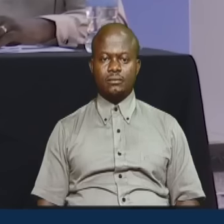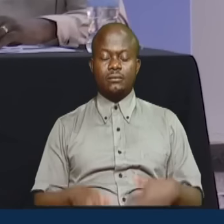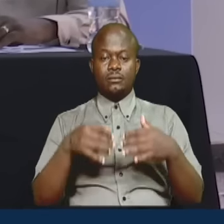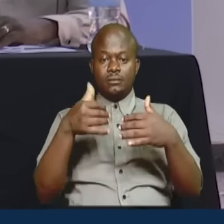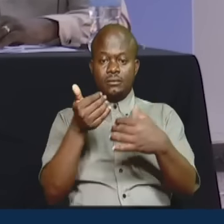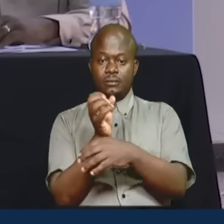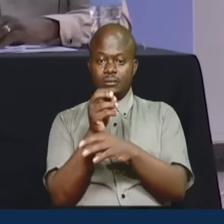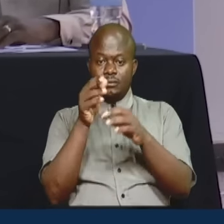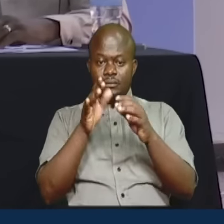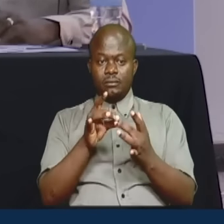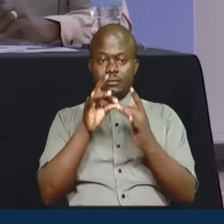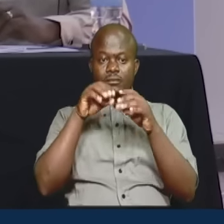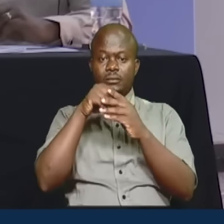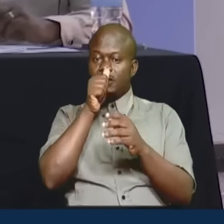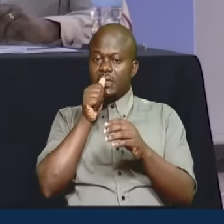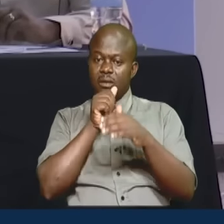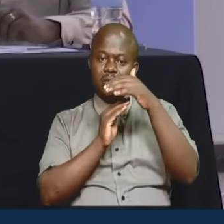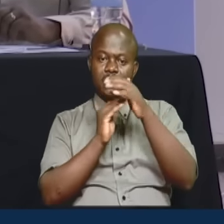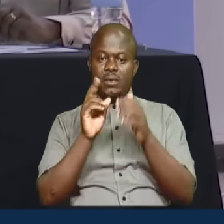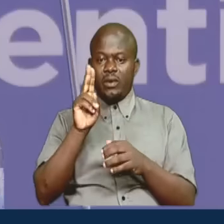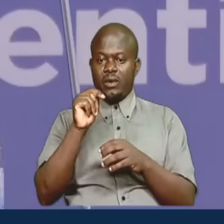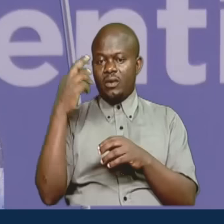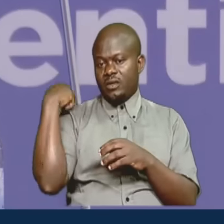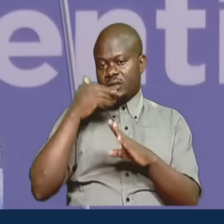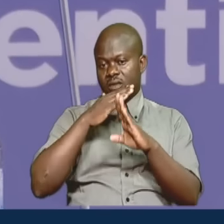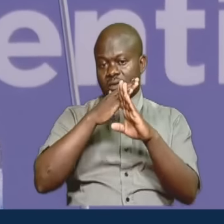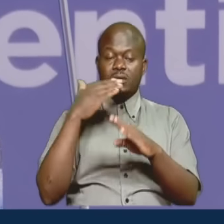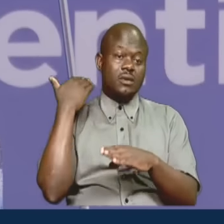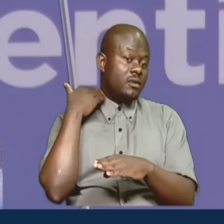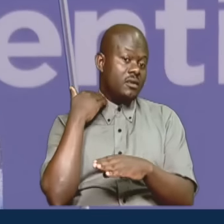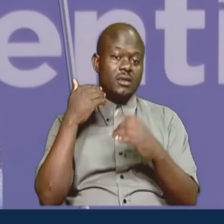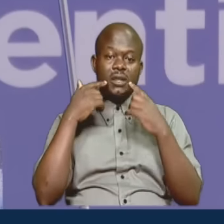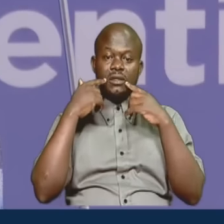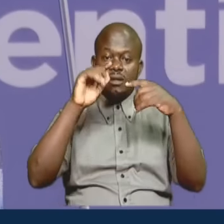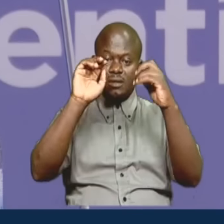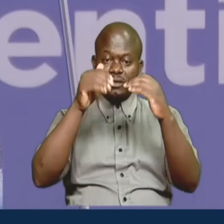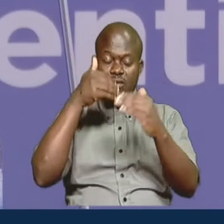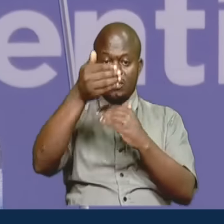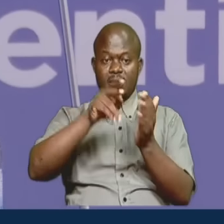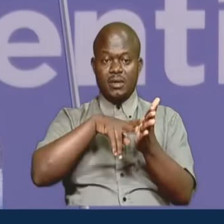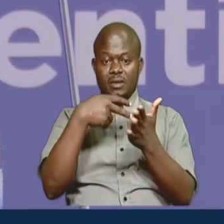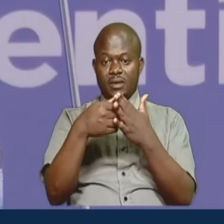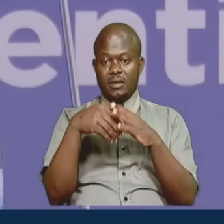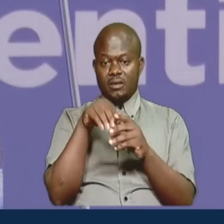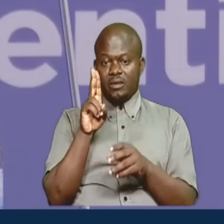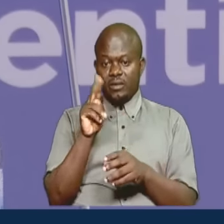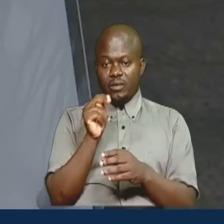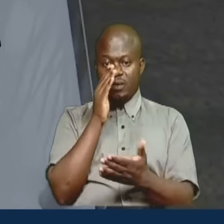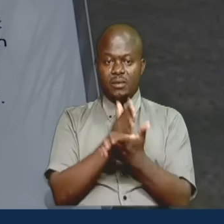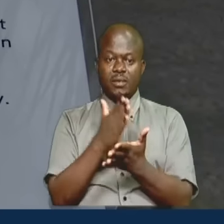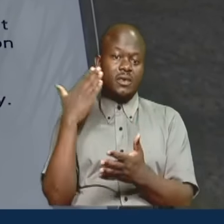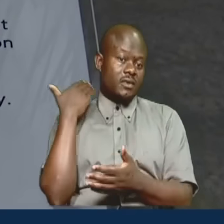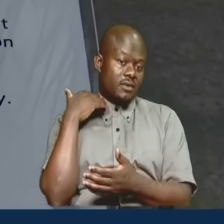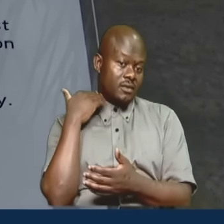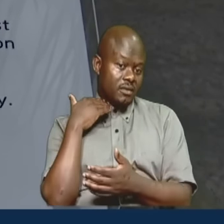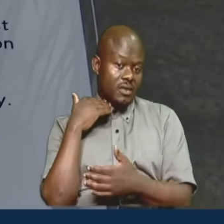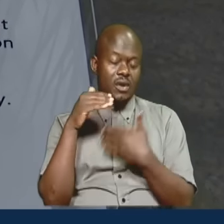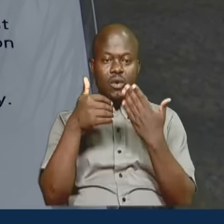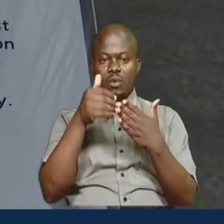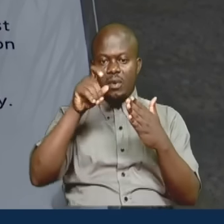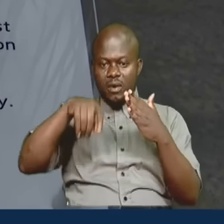mujyanama wihariye umunyamabanga mukuru wa Loni ushinzwe kurwanya Jenoside anavuga ko nyuma yo gutsindwa ku muryango w'abibumbye mu guhagarika Jenoside, ubu